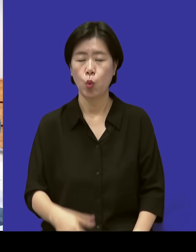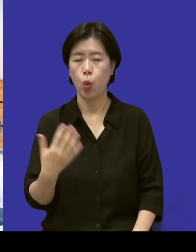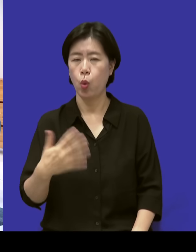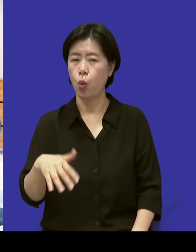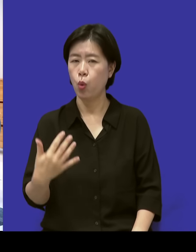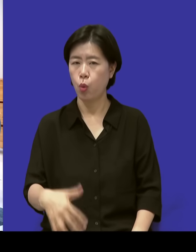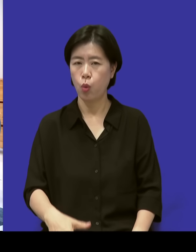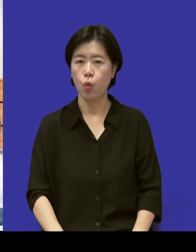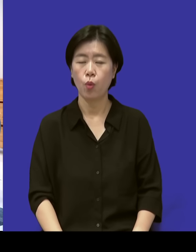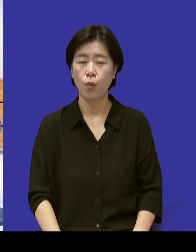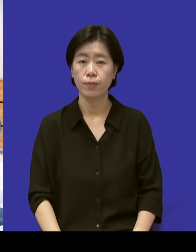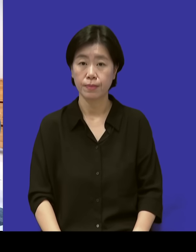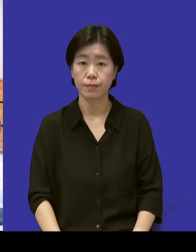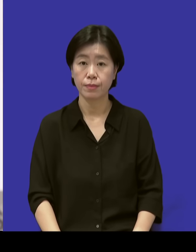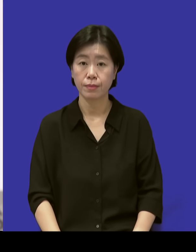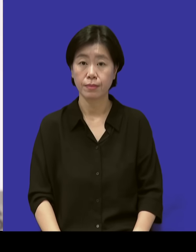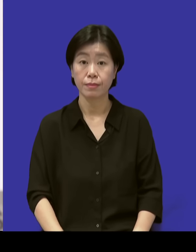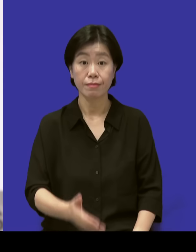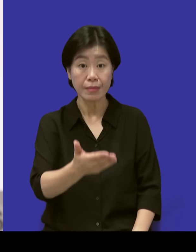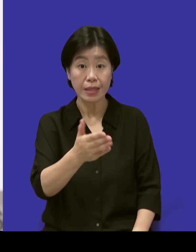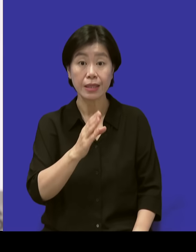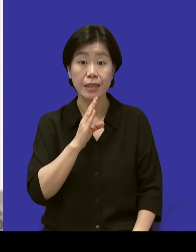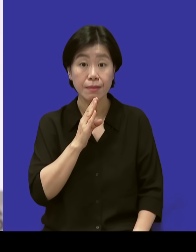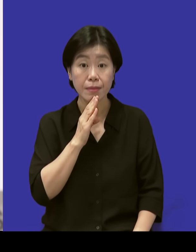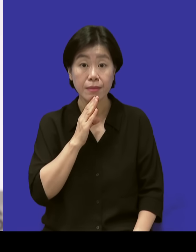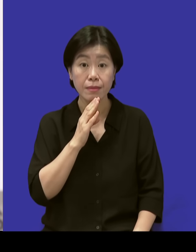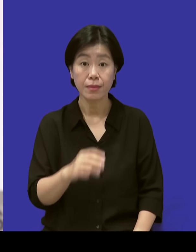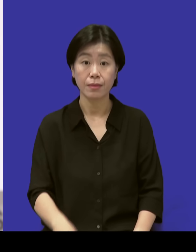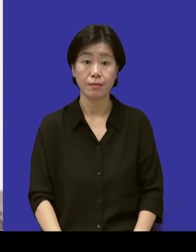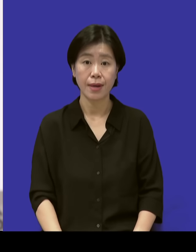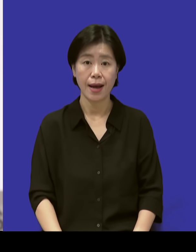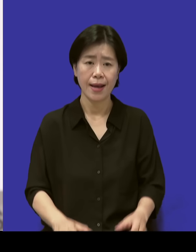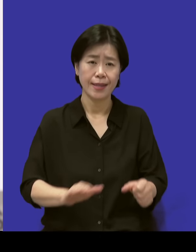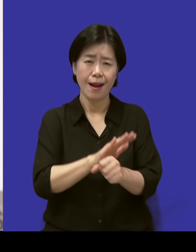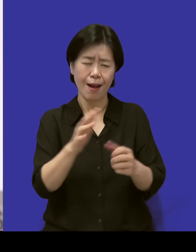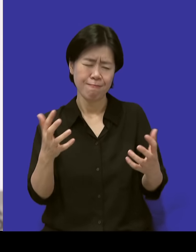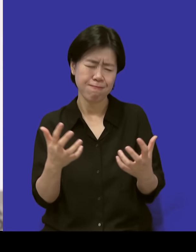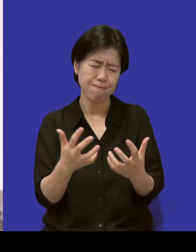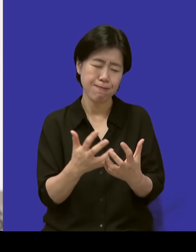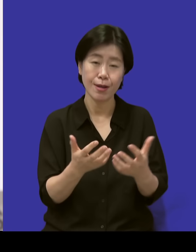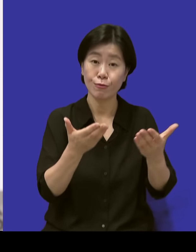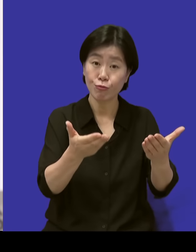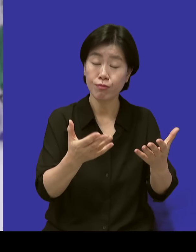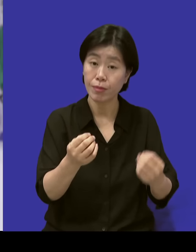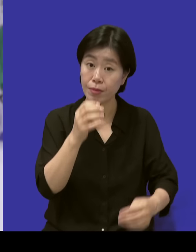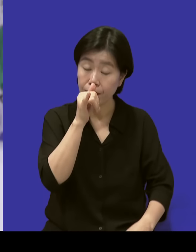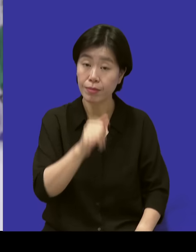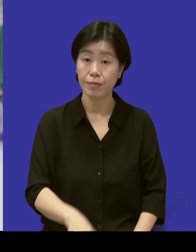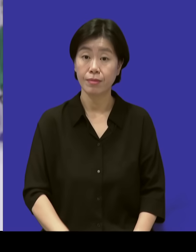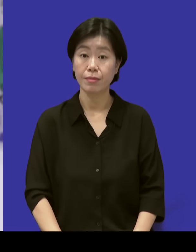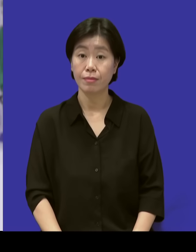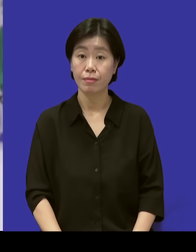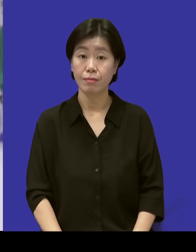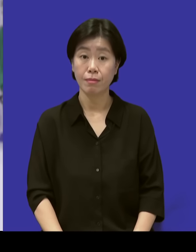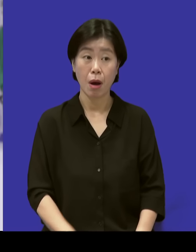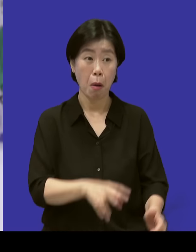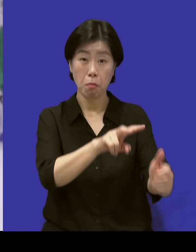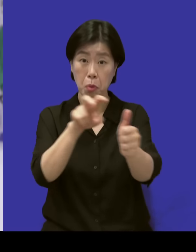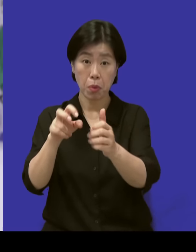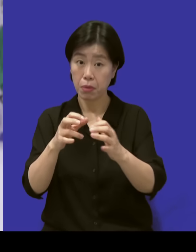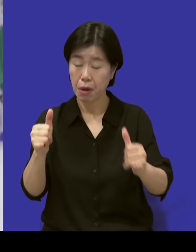네. 대단하세요. 교도관님은 이렇게 진짜 모든 사람들을 사랑으로 대하시잖아요. 그럼 말씀 들어보면 미워하는